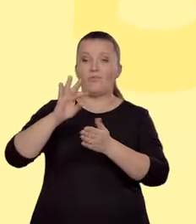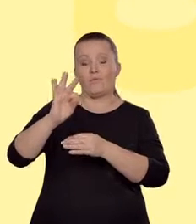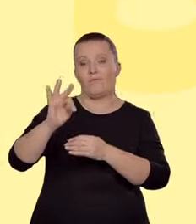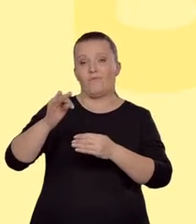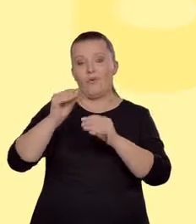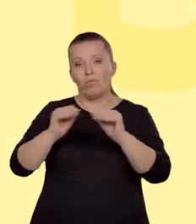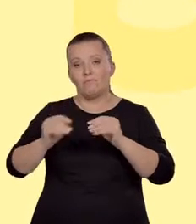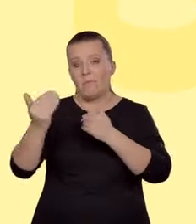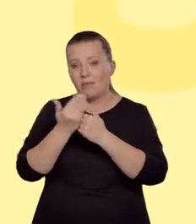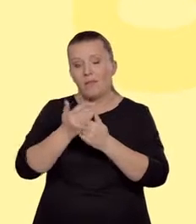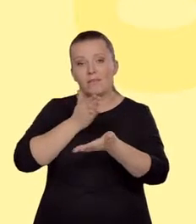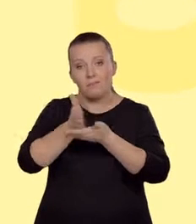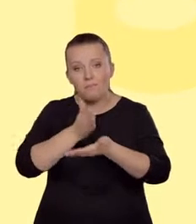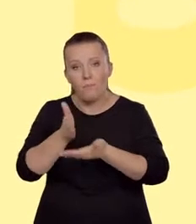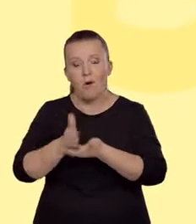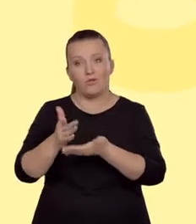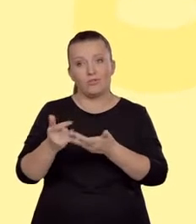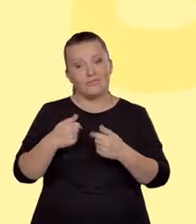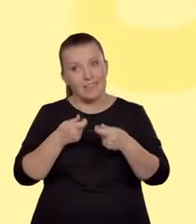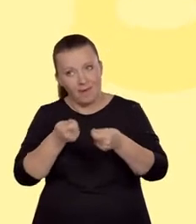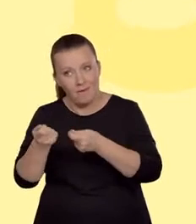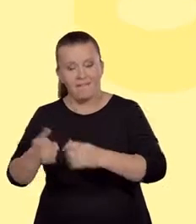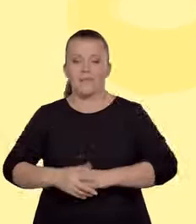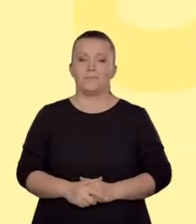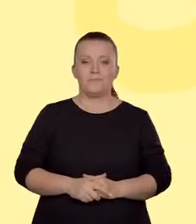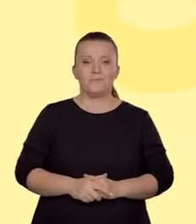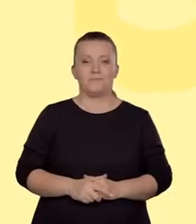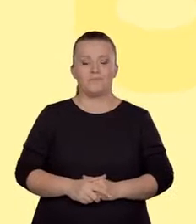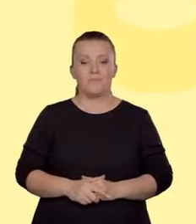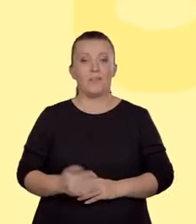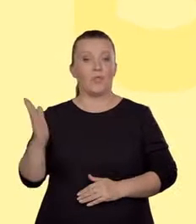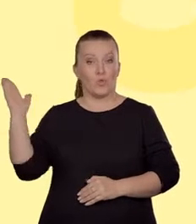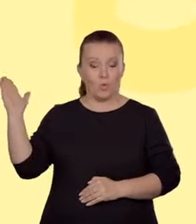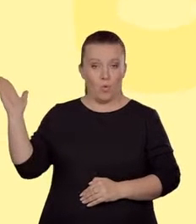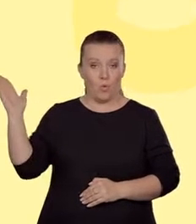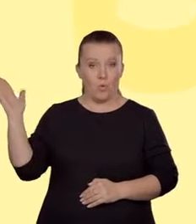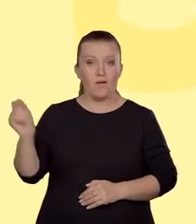matematyki, do której serdecznie zachęcam. W naszym przykładzie wartość